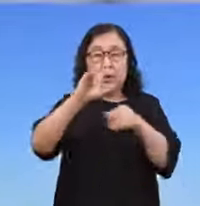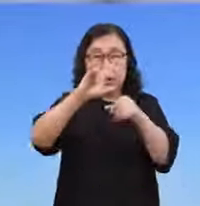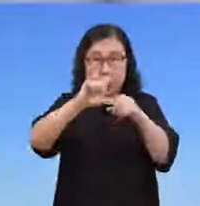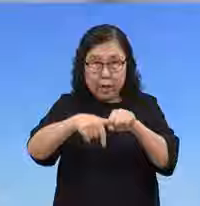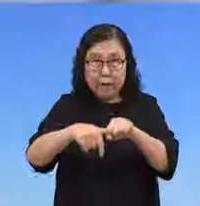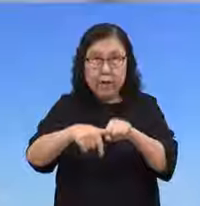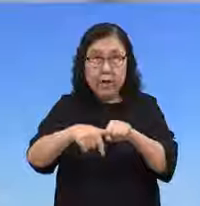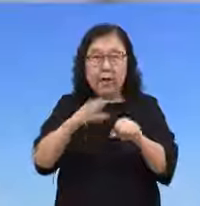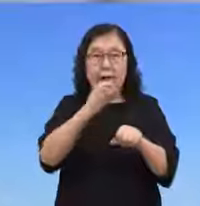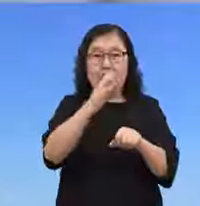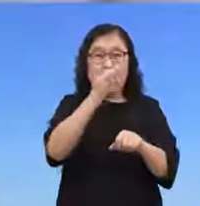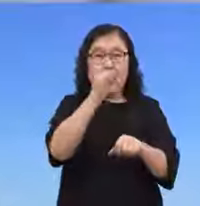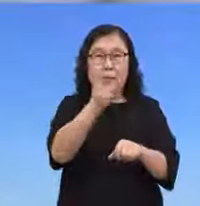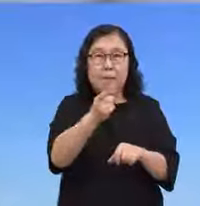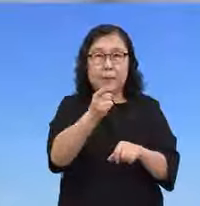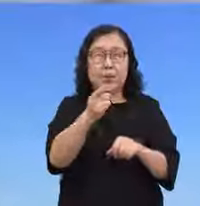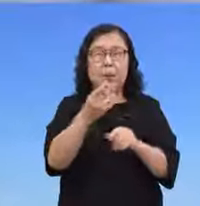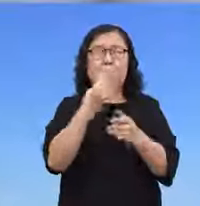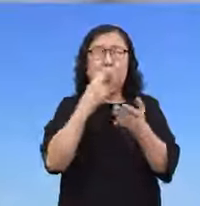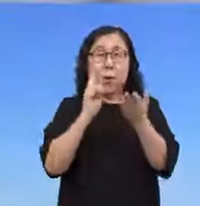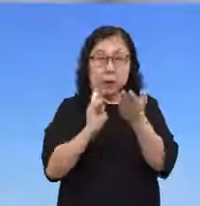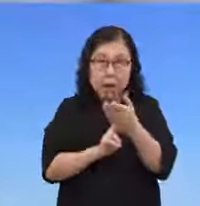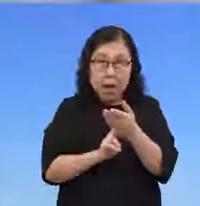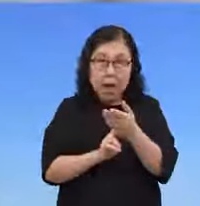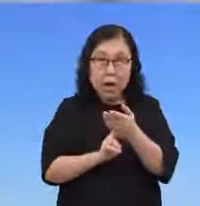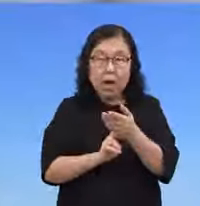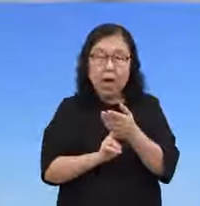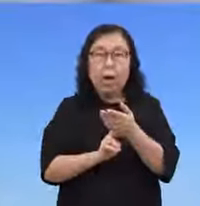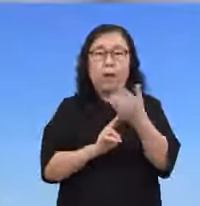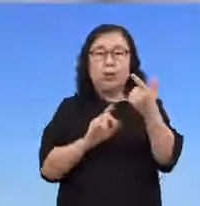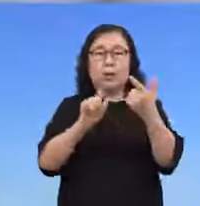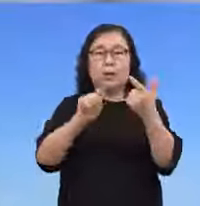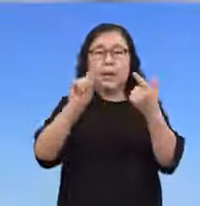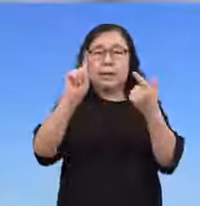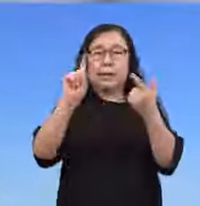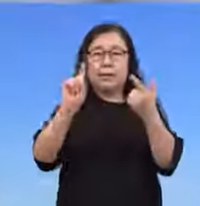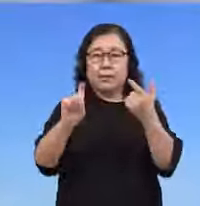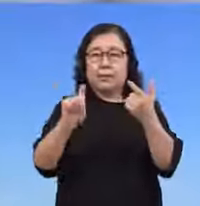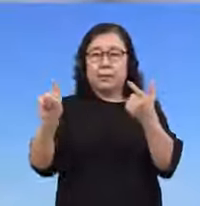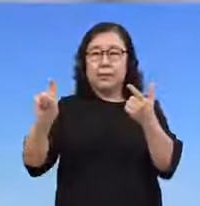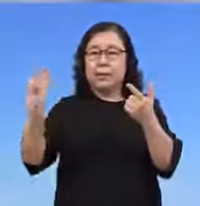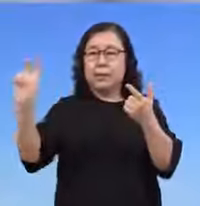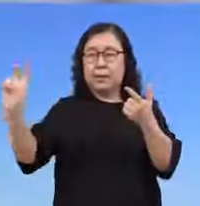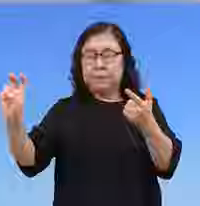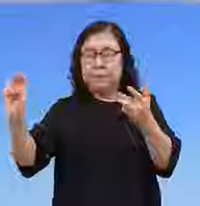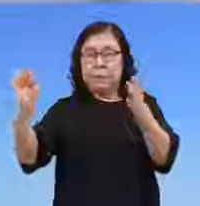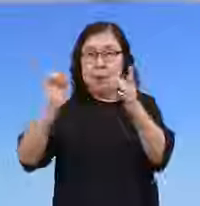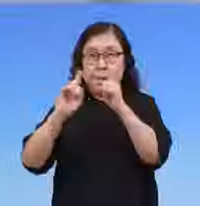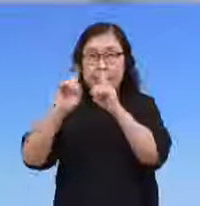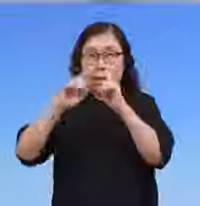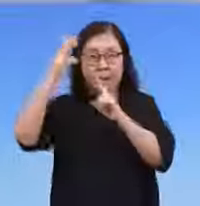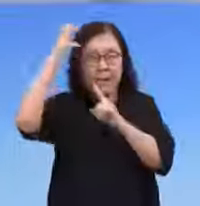기회에 에베소서 6장 10절부터 20절 말씀을 암송하게 되시기를 바랍니다.